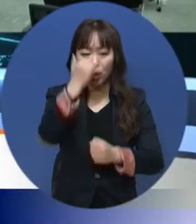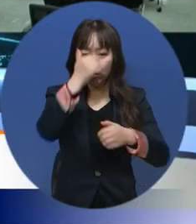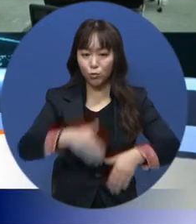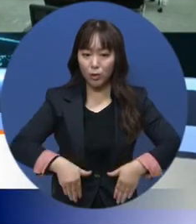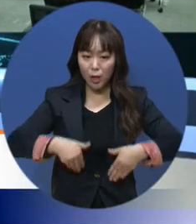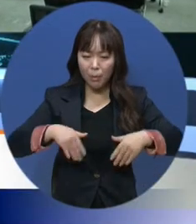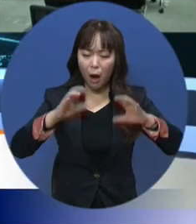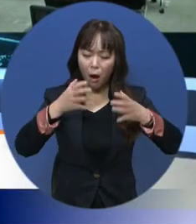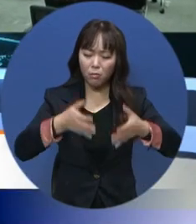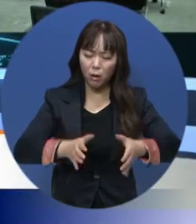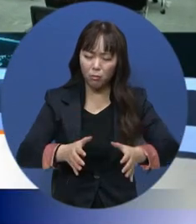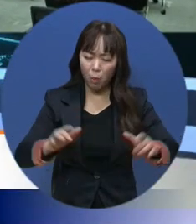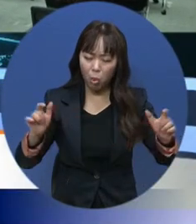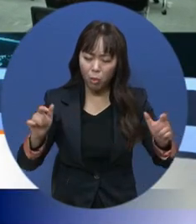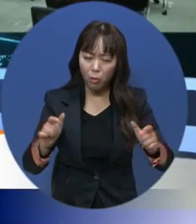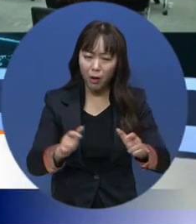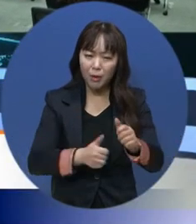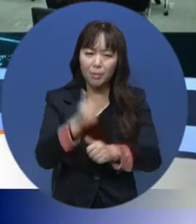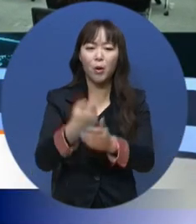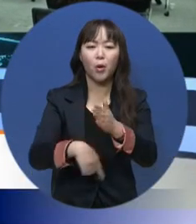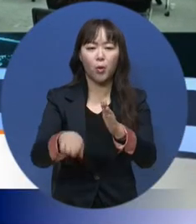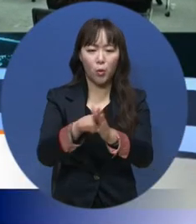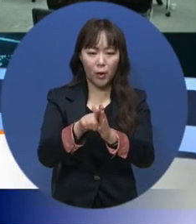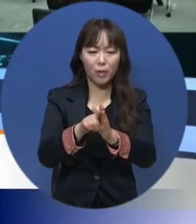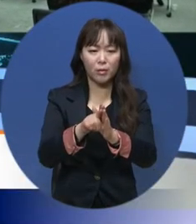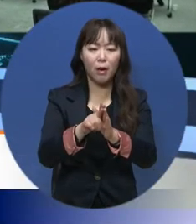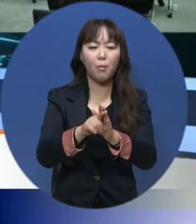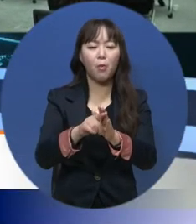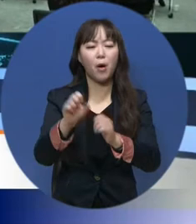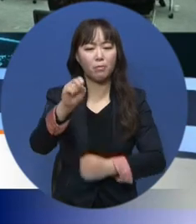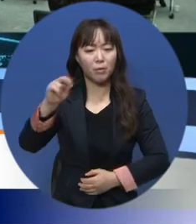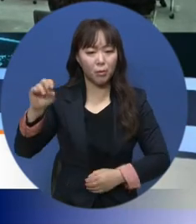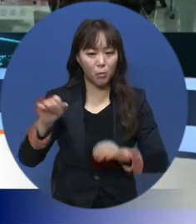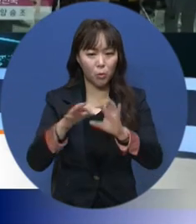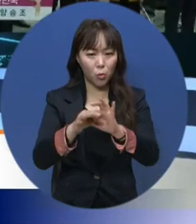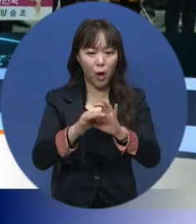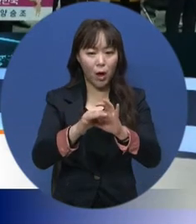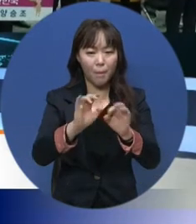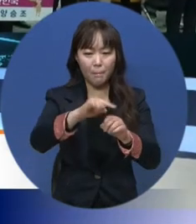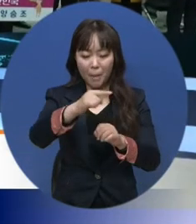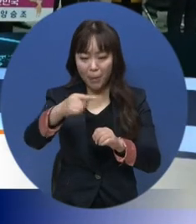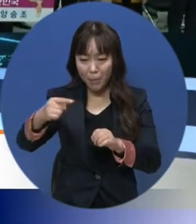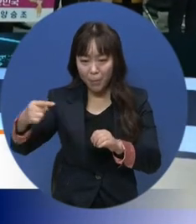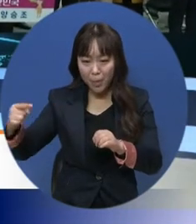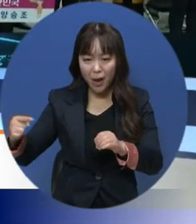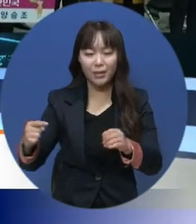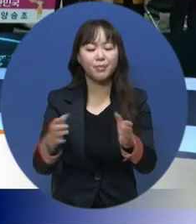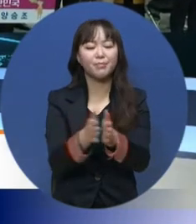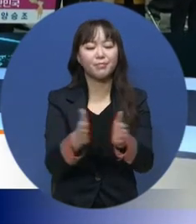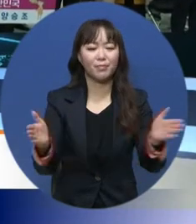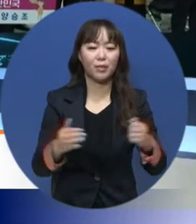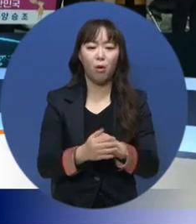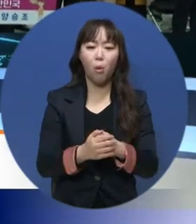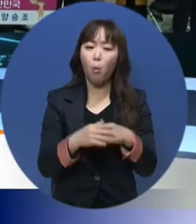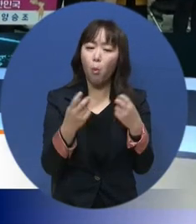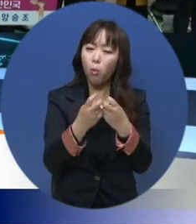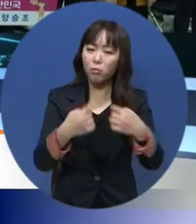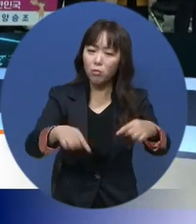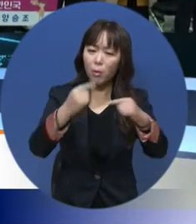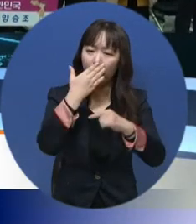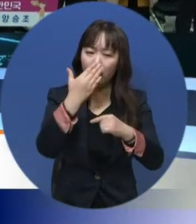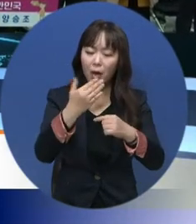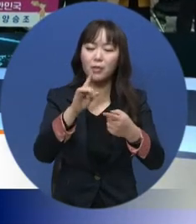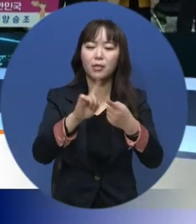충청남도가 저출산 극복을 위해 소셜 네트워크 서비스를 통한 릴레이 챌린지를 시작했습니다. 어떻게 챌린지에 참여할